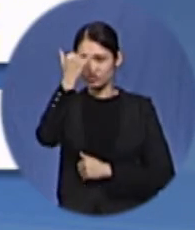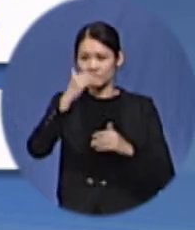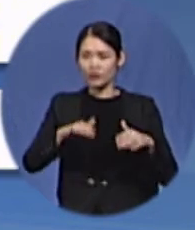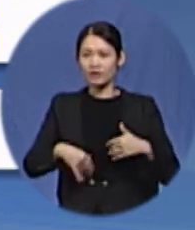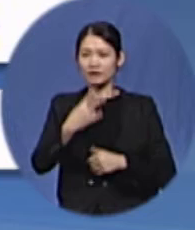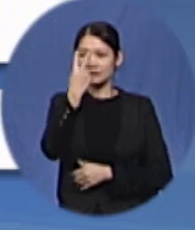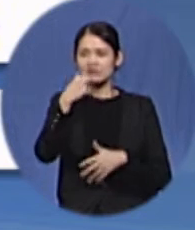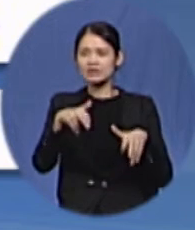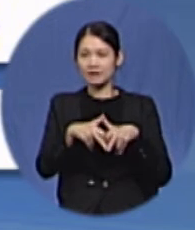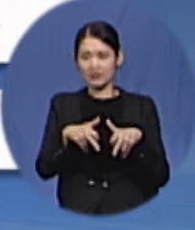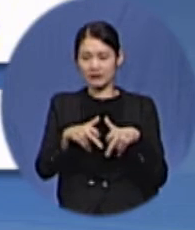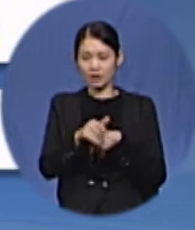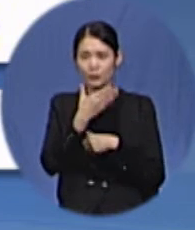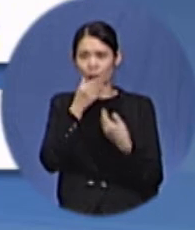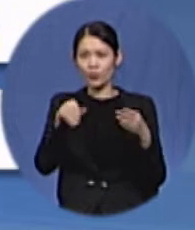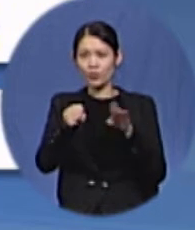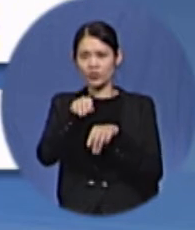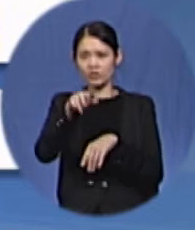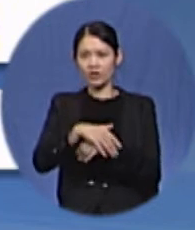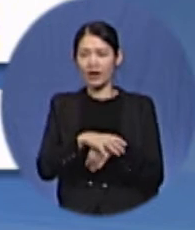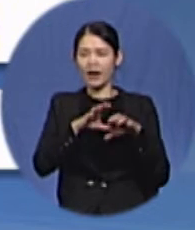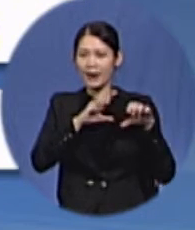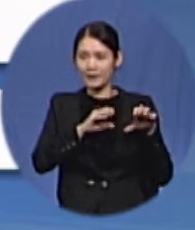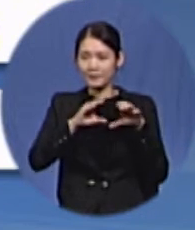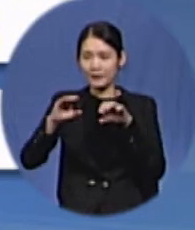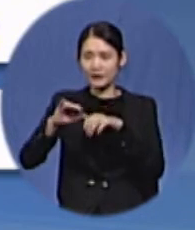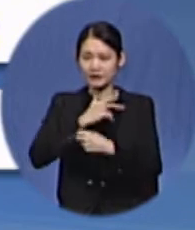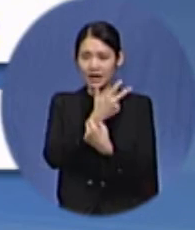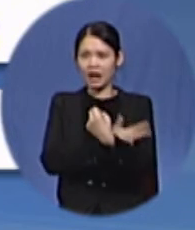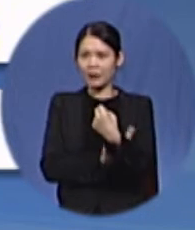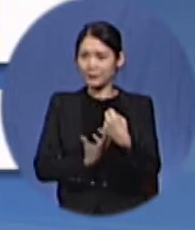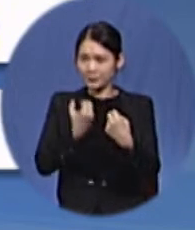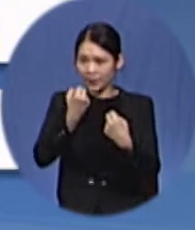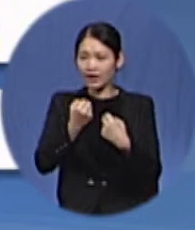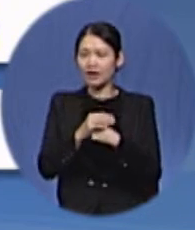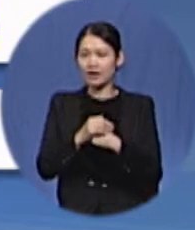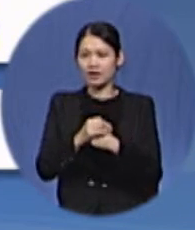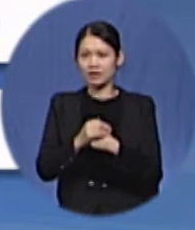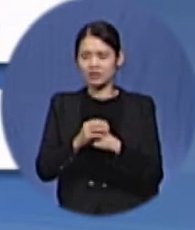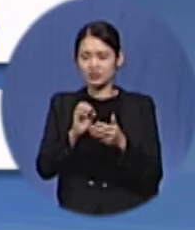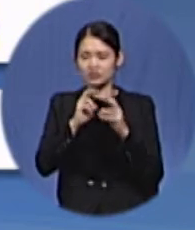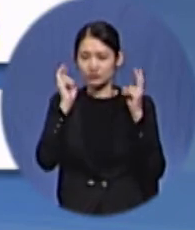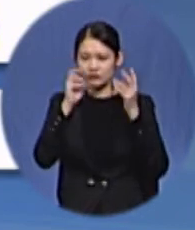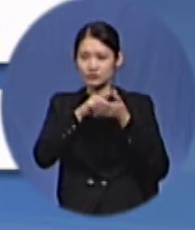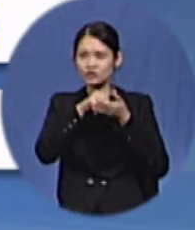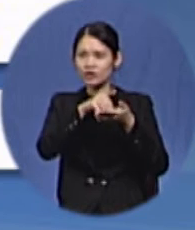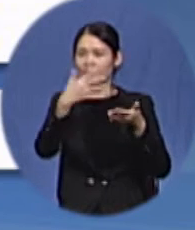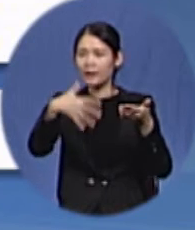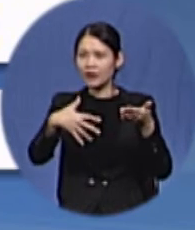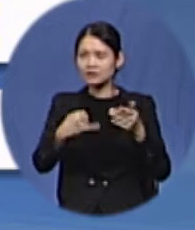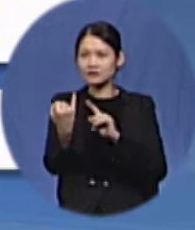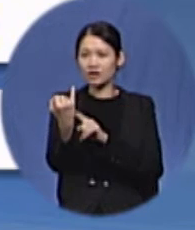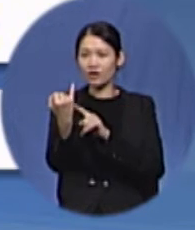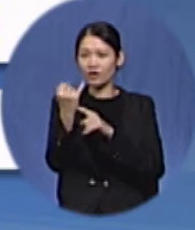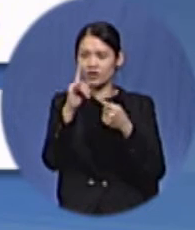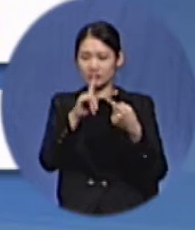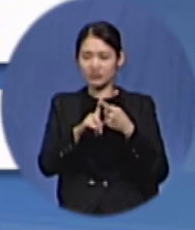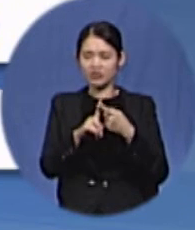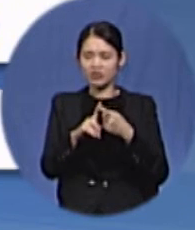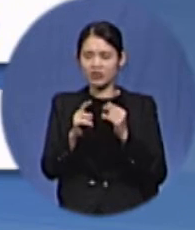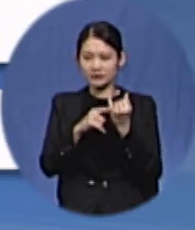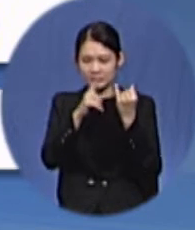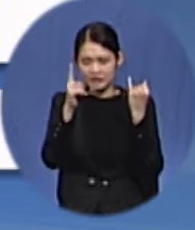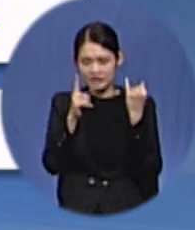충청남도 시각장애인복지관은 안마사 자격증을 소지한 미취업 여성 시각장애인을 대상으로 산모 전문